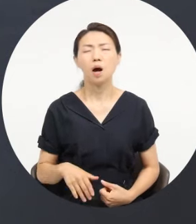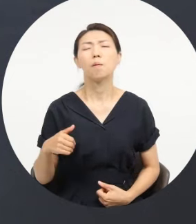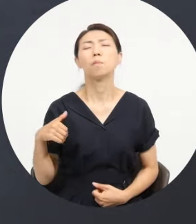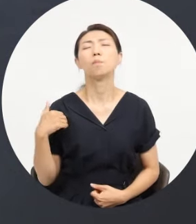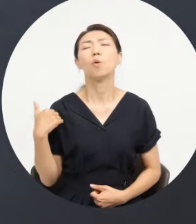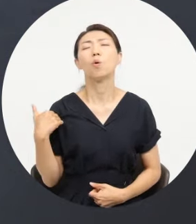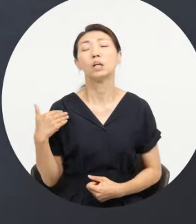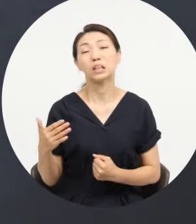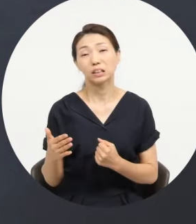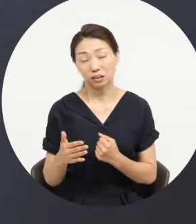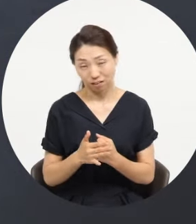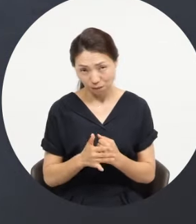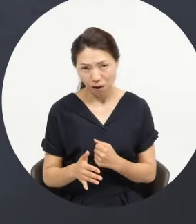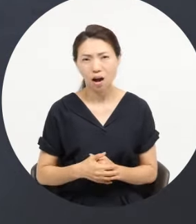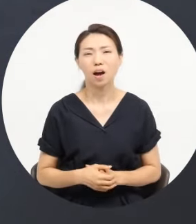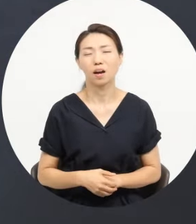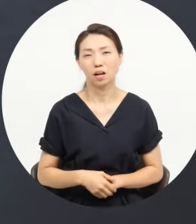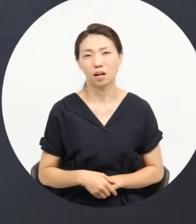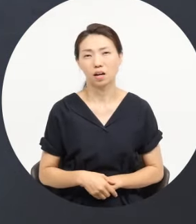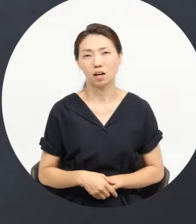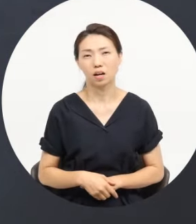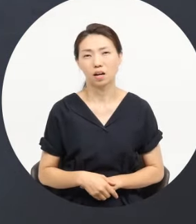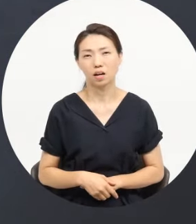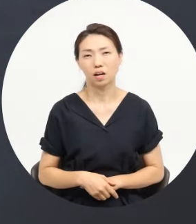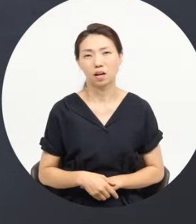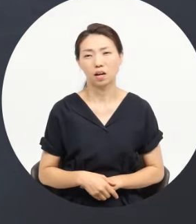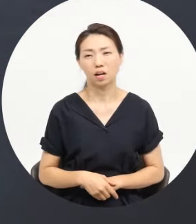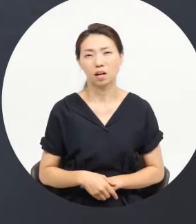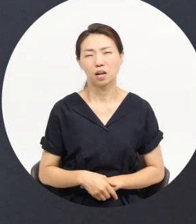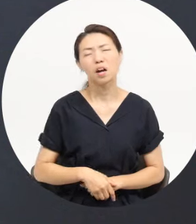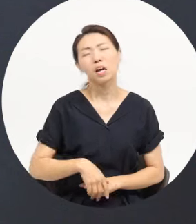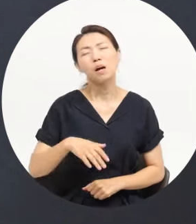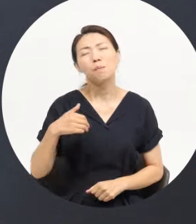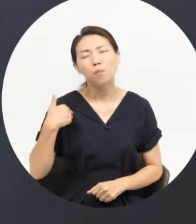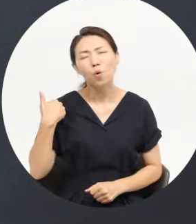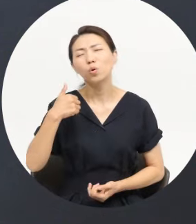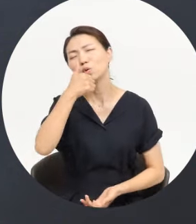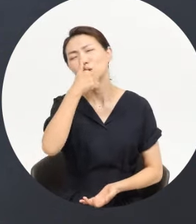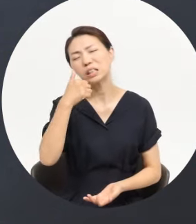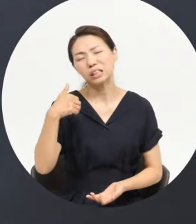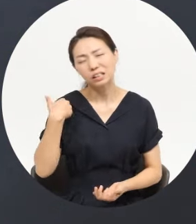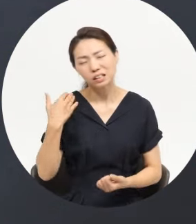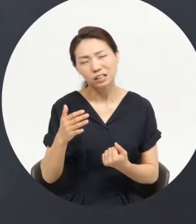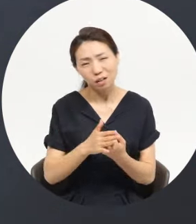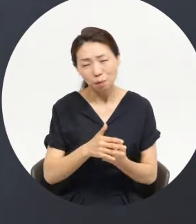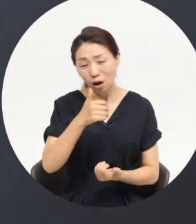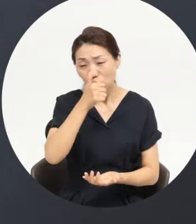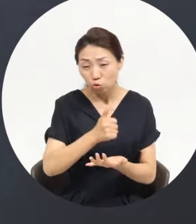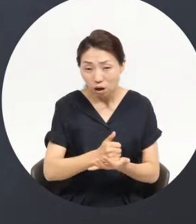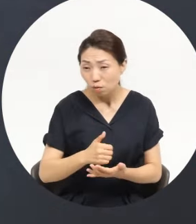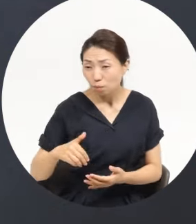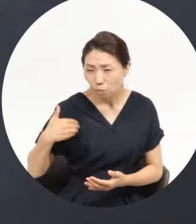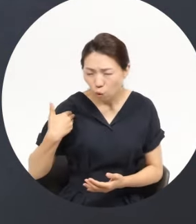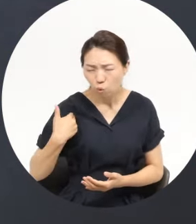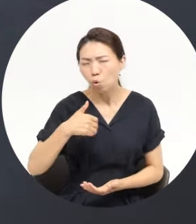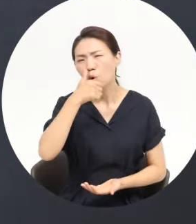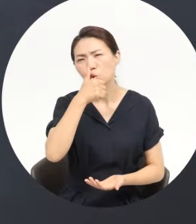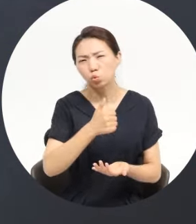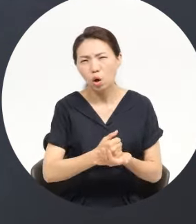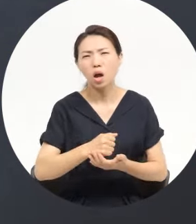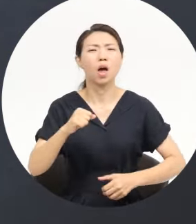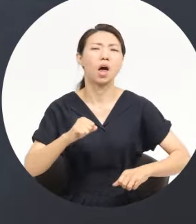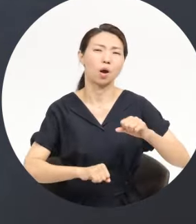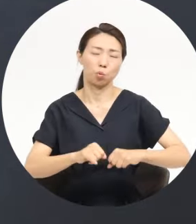때문에 엄청난 소위 말하면 죄하는 죄를 짓게 된다 이런